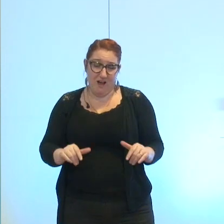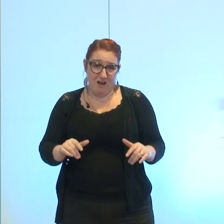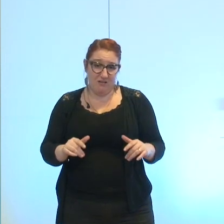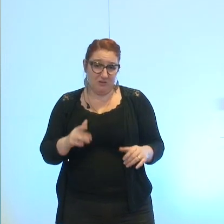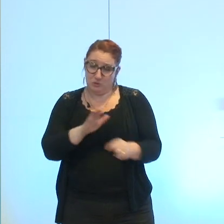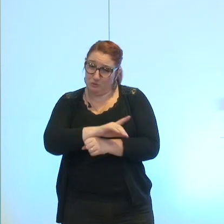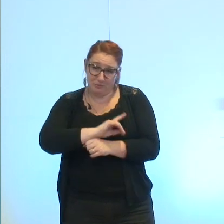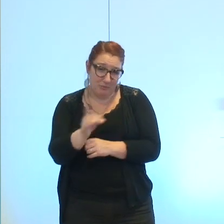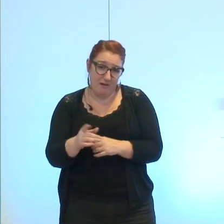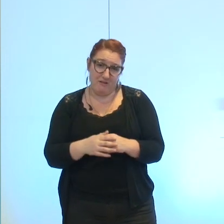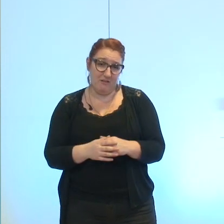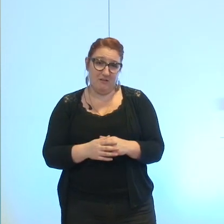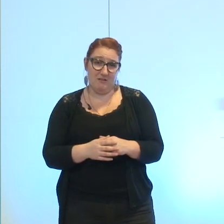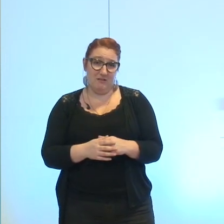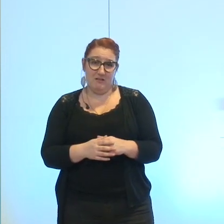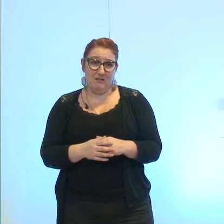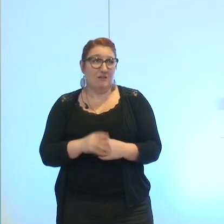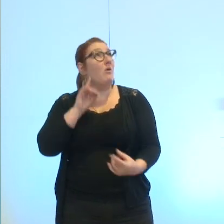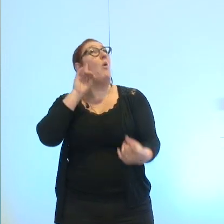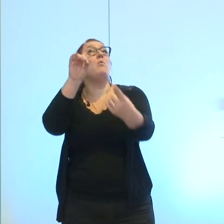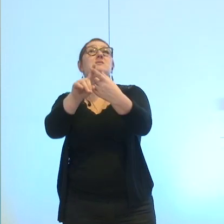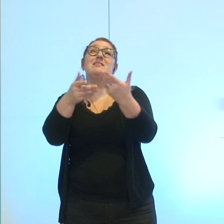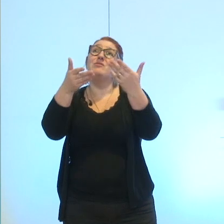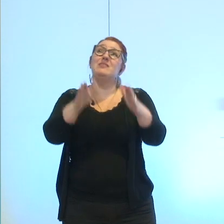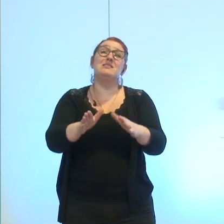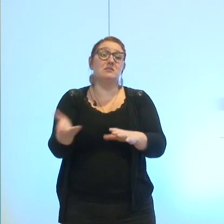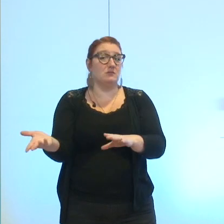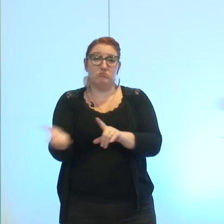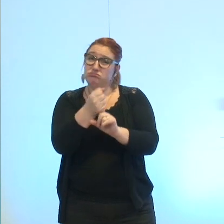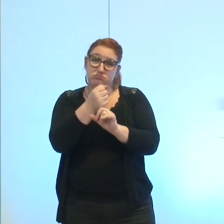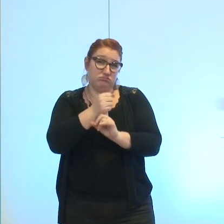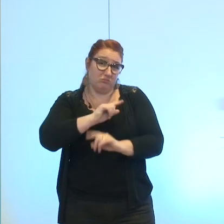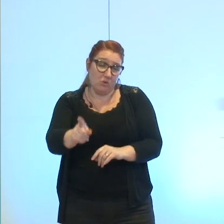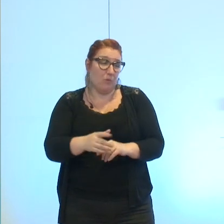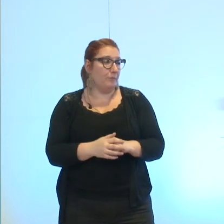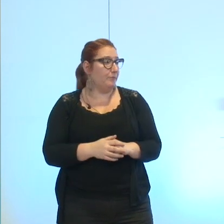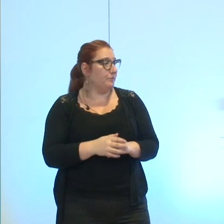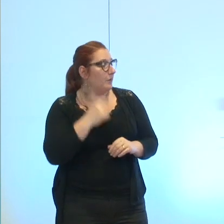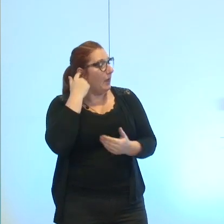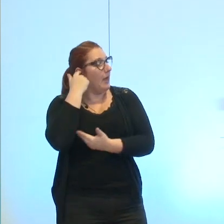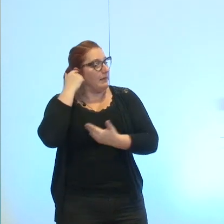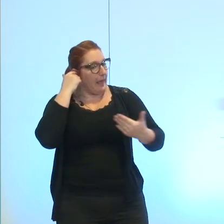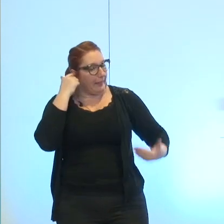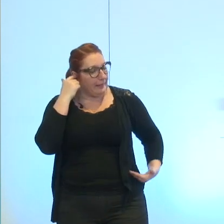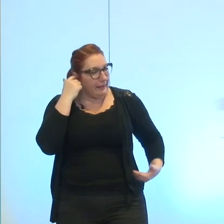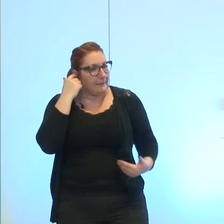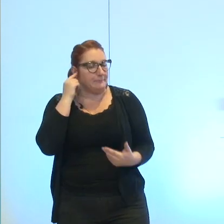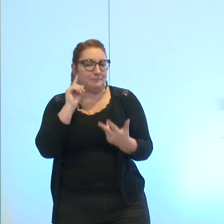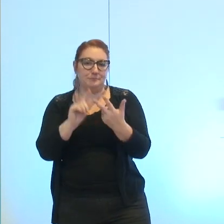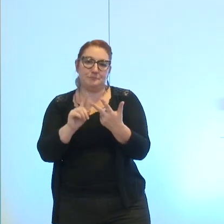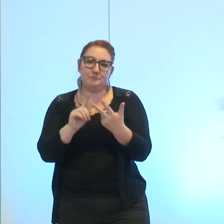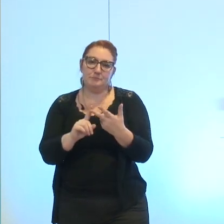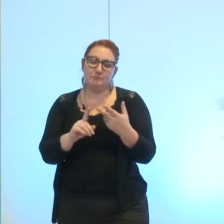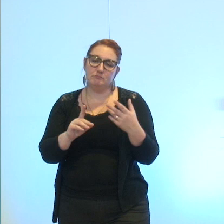suffira pas à atteindre les objectifs que nous avions déterminé pour notre part je terminerai sur